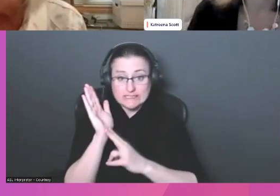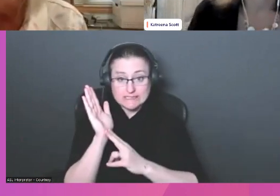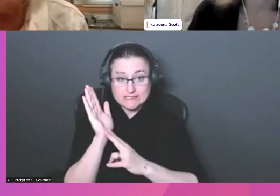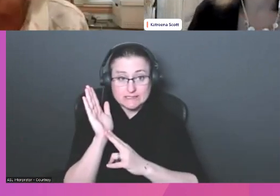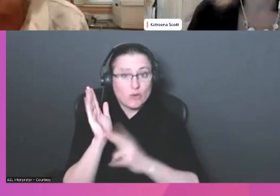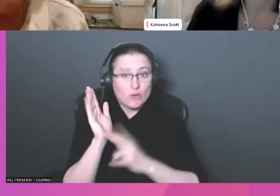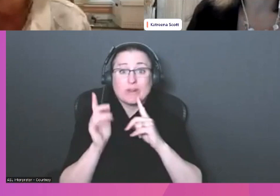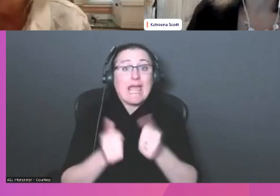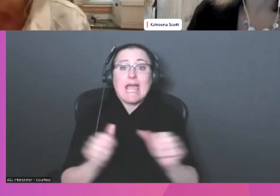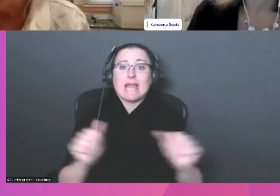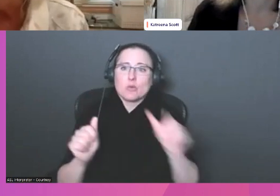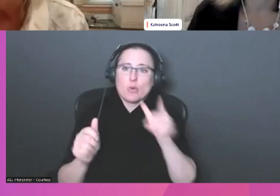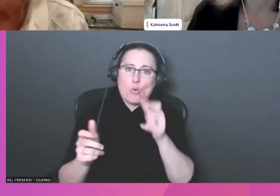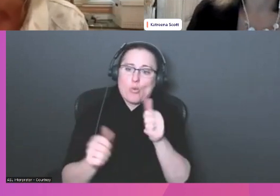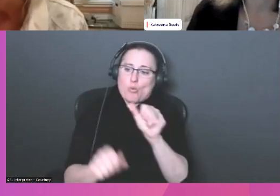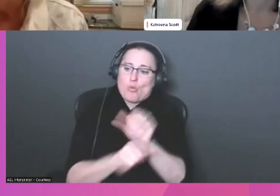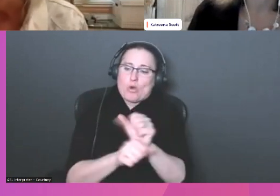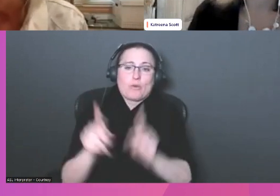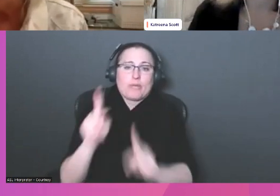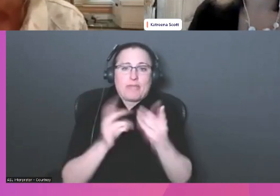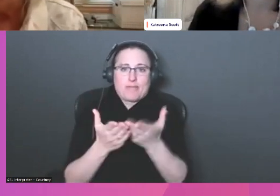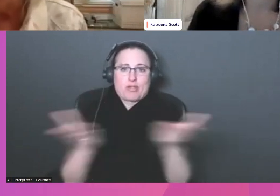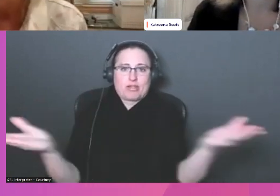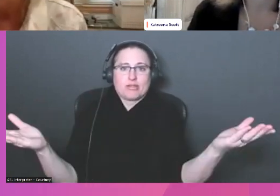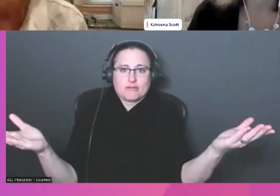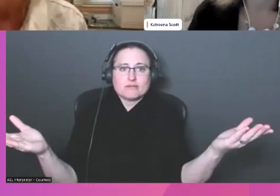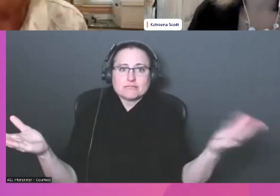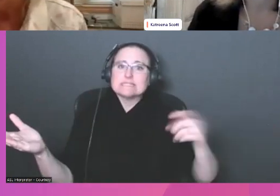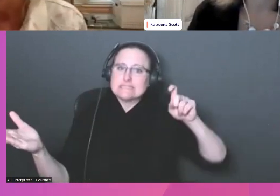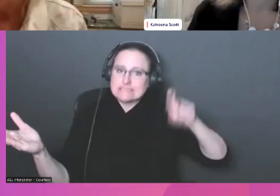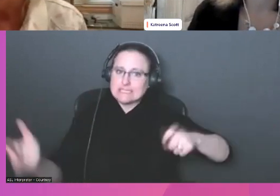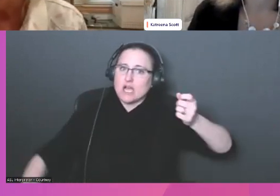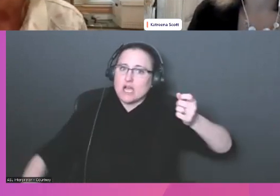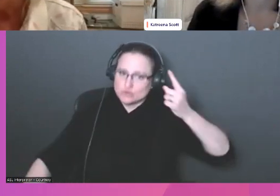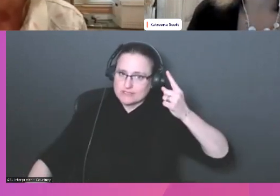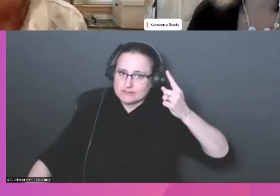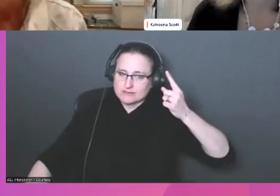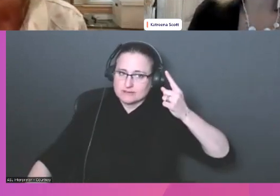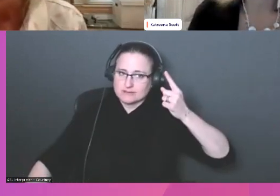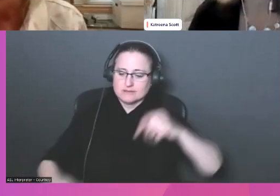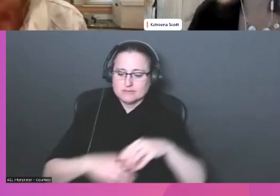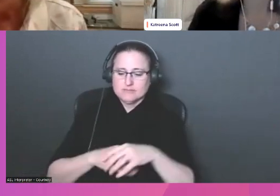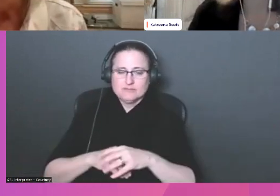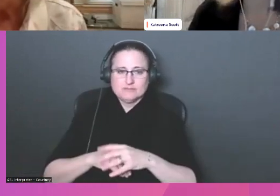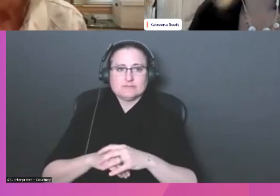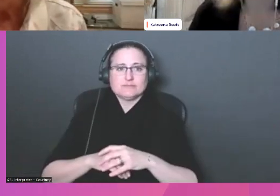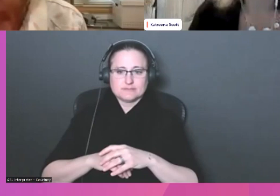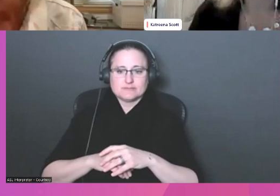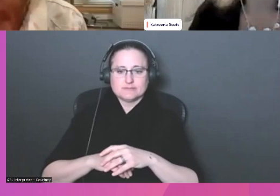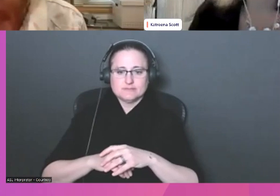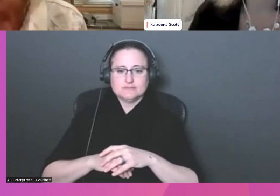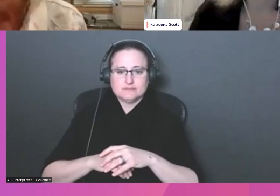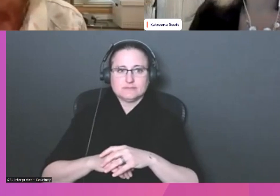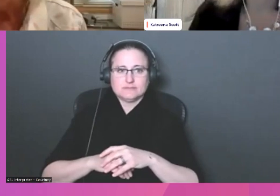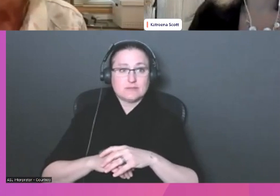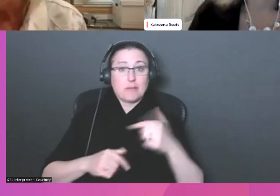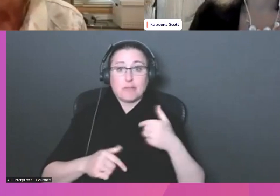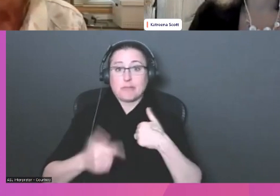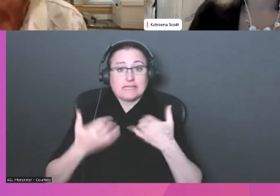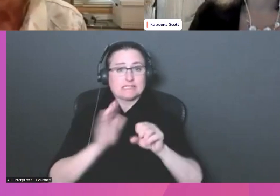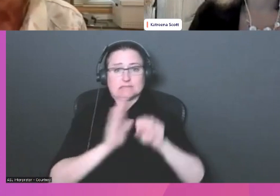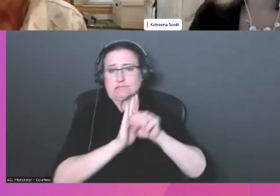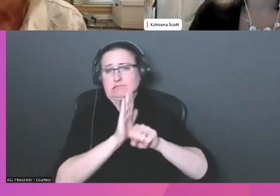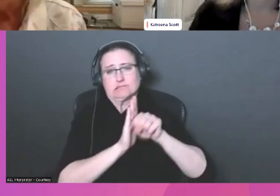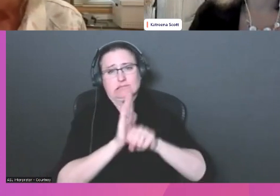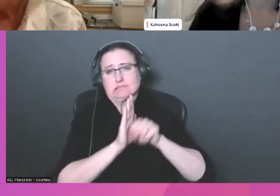large. Les infirmiers, tous ceux qui travaillent avec le public doivent avoir une bonne compréhension de la violence conjugale. Donc, il